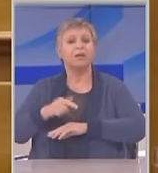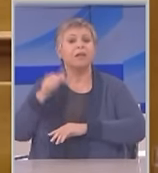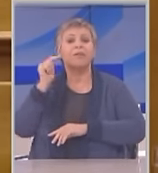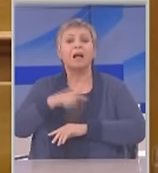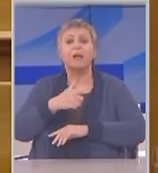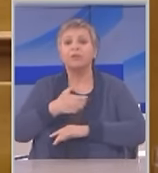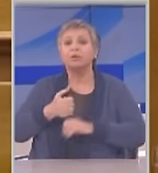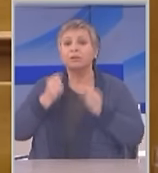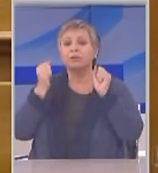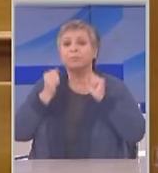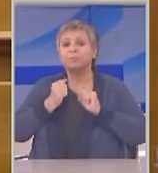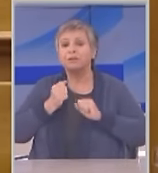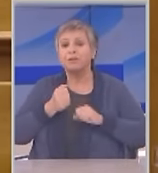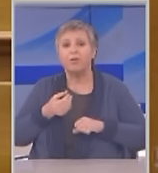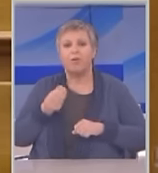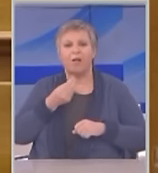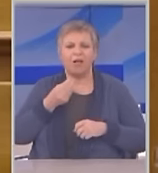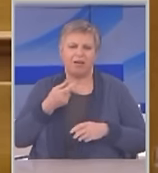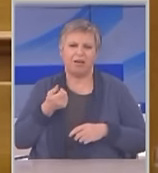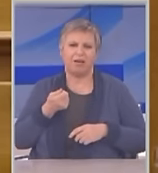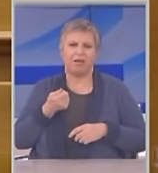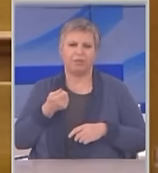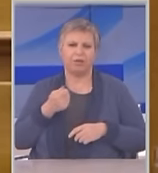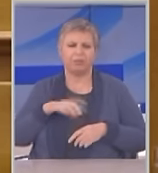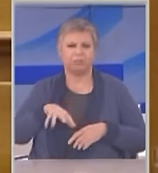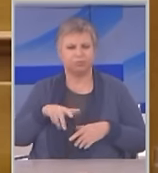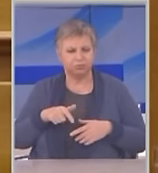απιστίας, θυμίζω, ούτε γιατί με μεγάλη